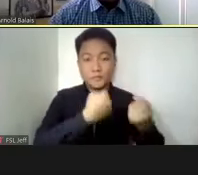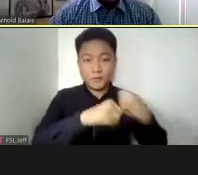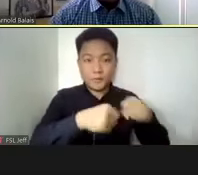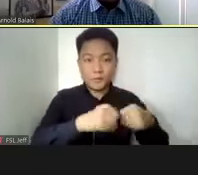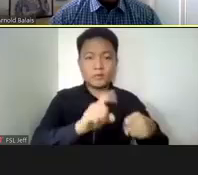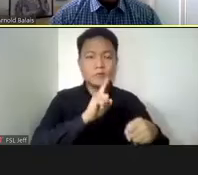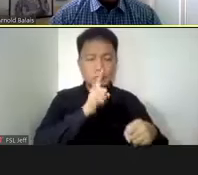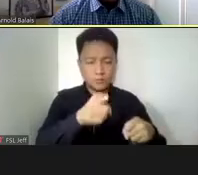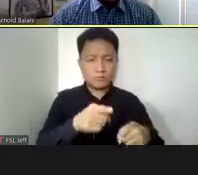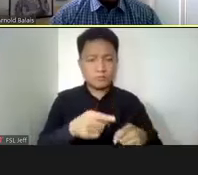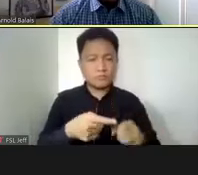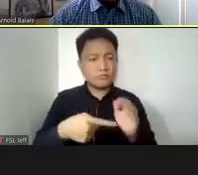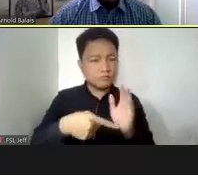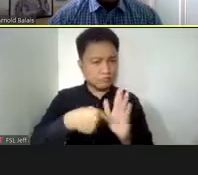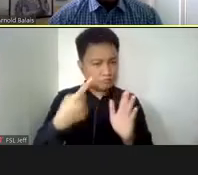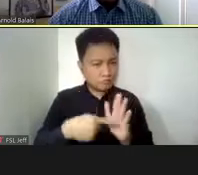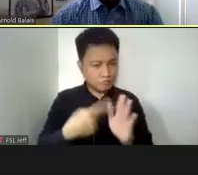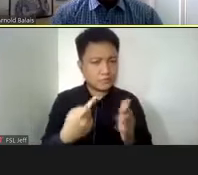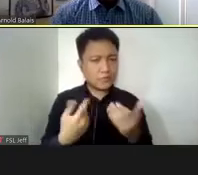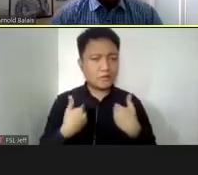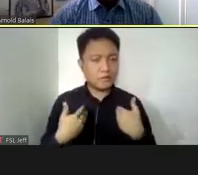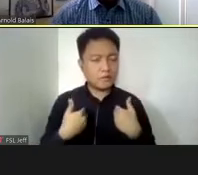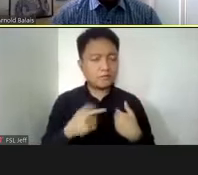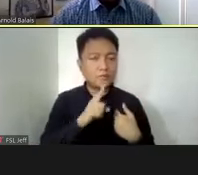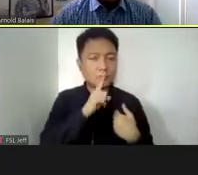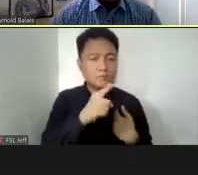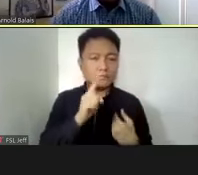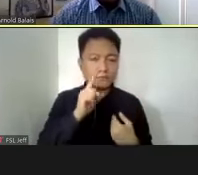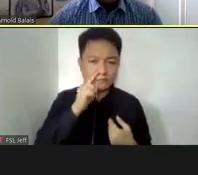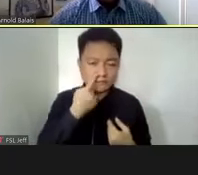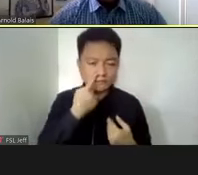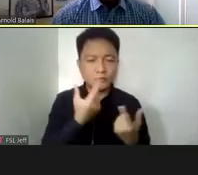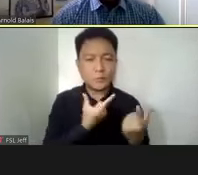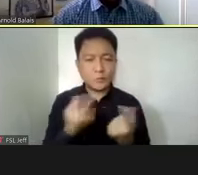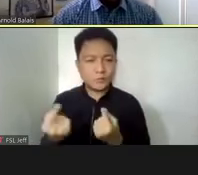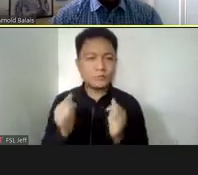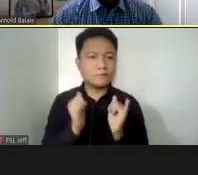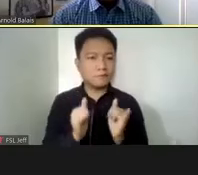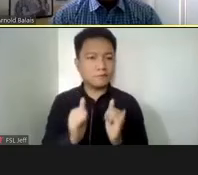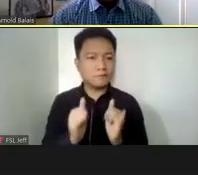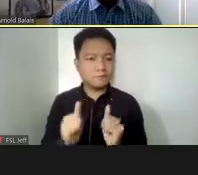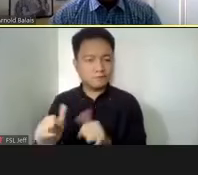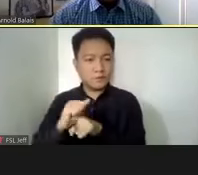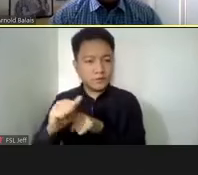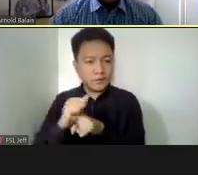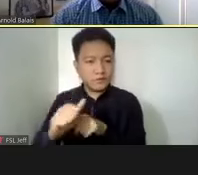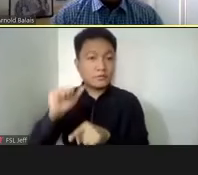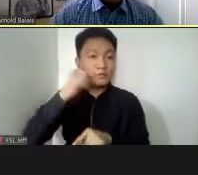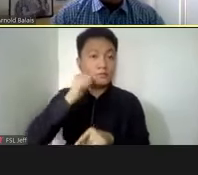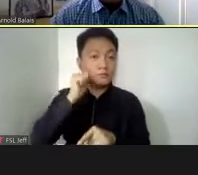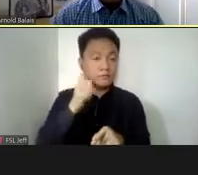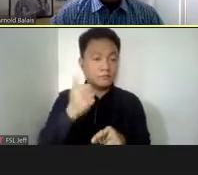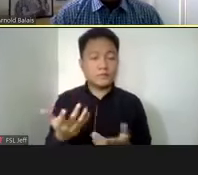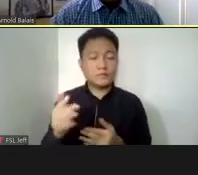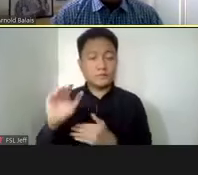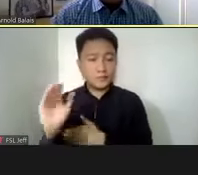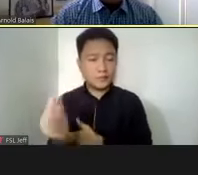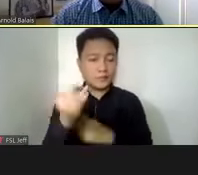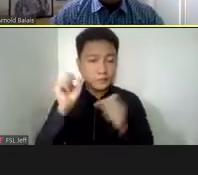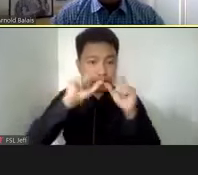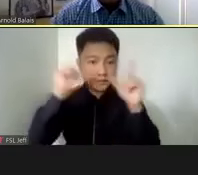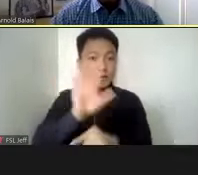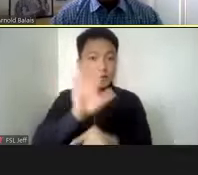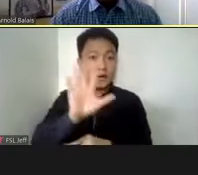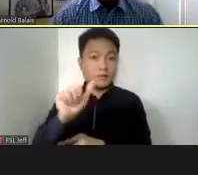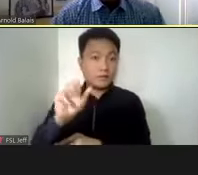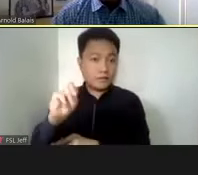namin, we woke up 5 a.m. para mag-swimming na, tapos matatapos, ulitin mo na naman sa hapon. Pero kailangan may inspiration ka talaga